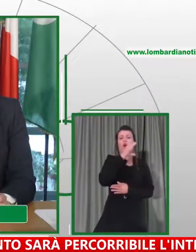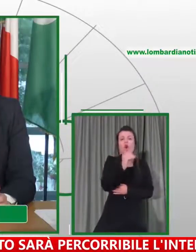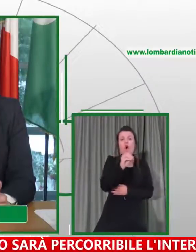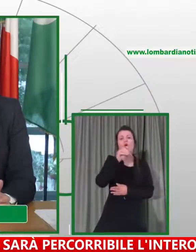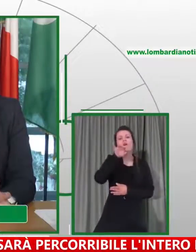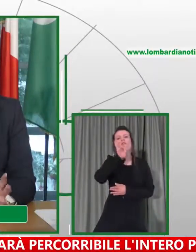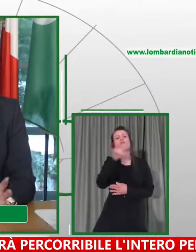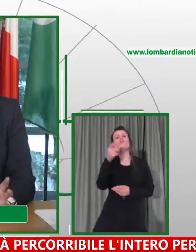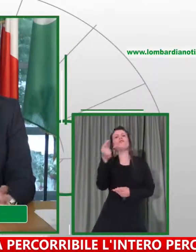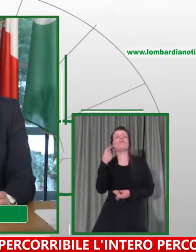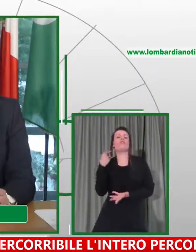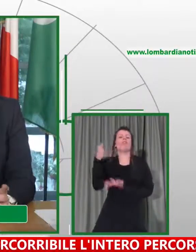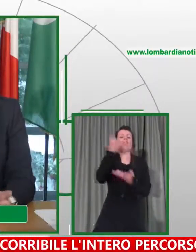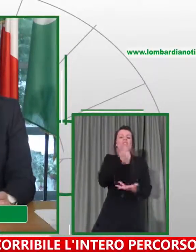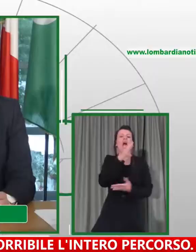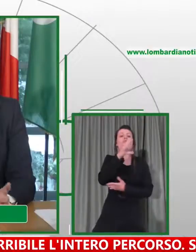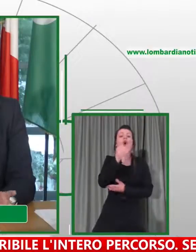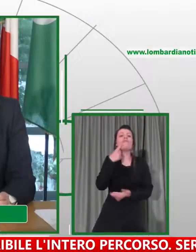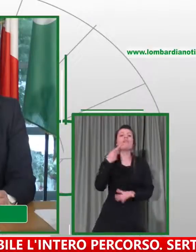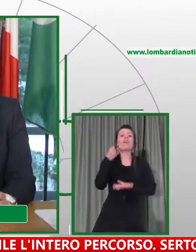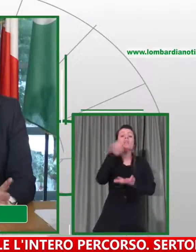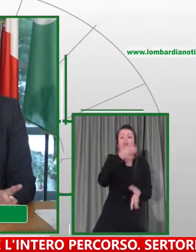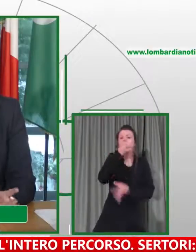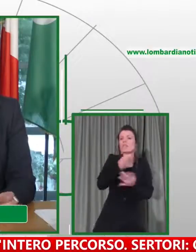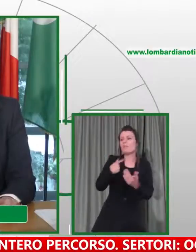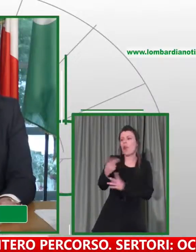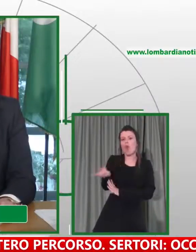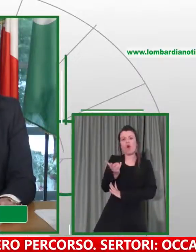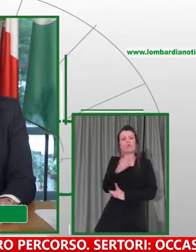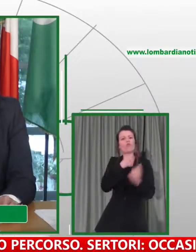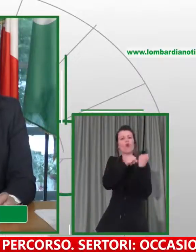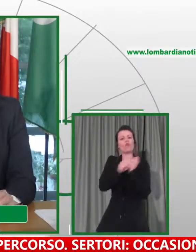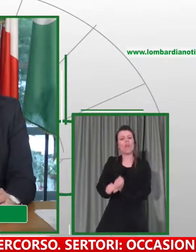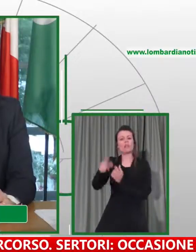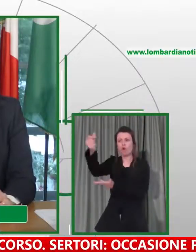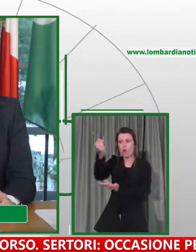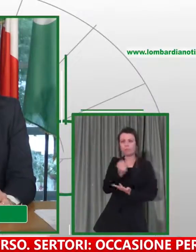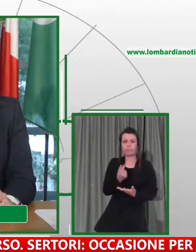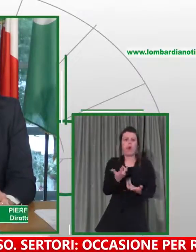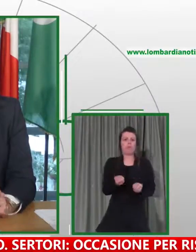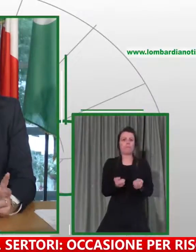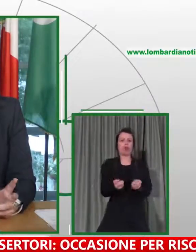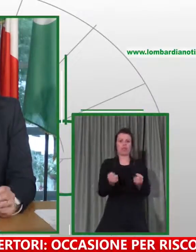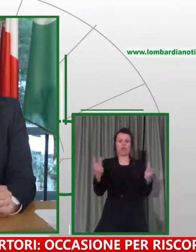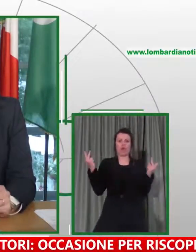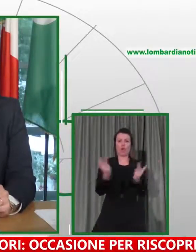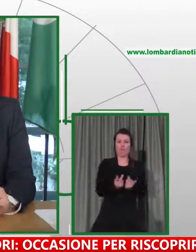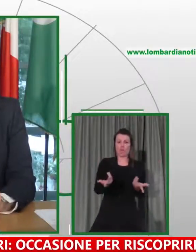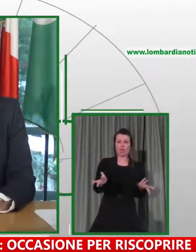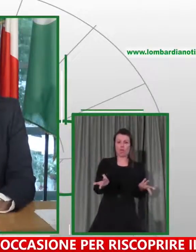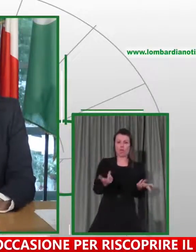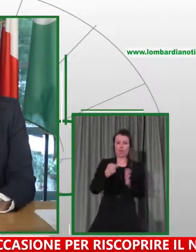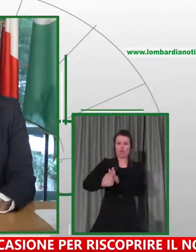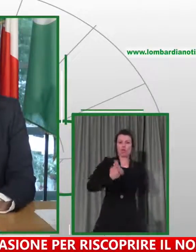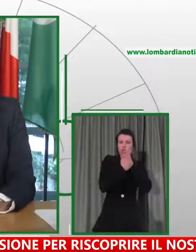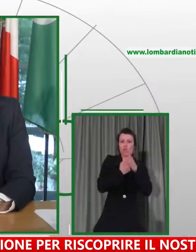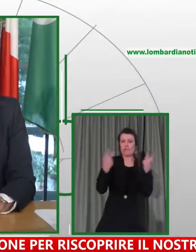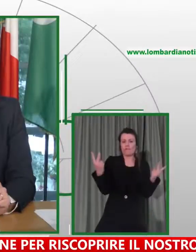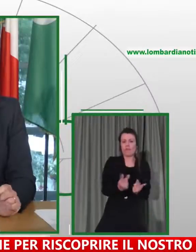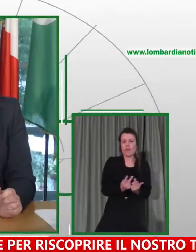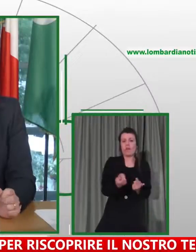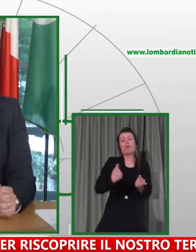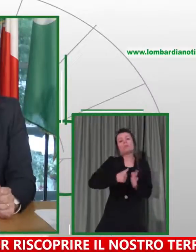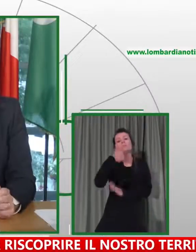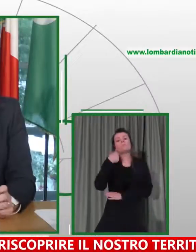queste due fondazioni è un sostegno concreto, reale, vero. Quindi rivolgo la prima domanda